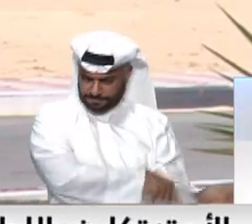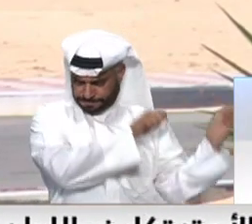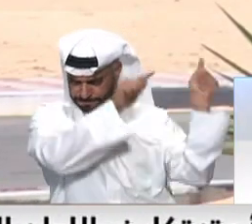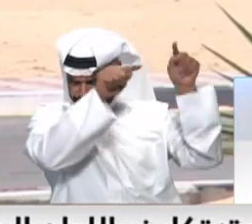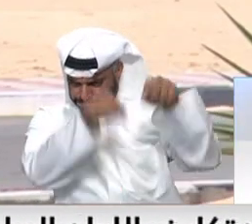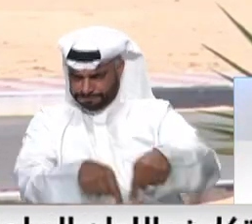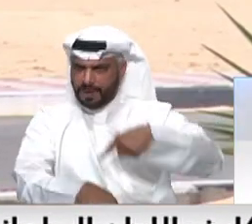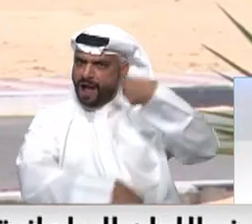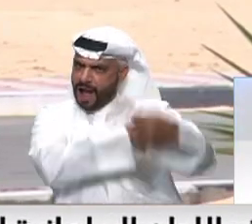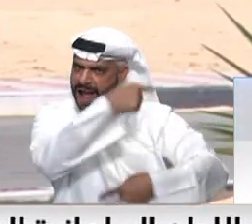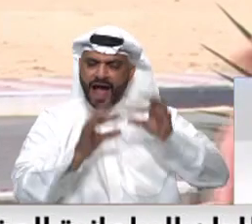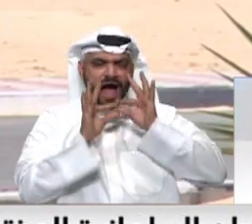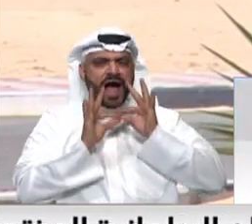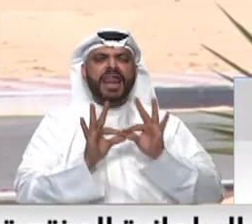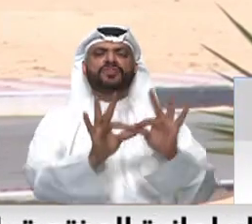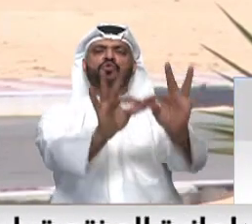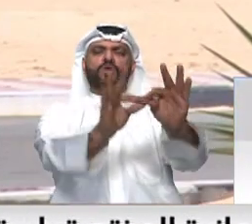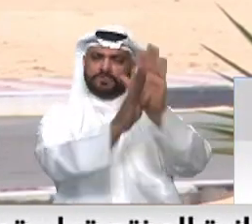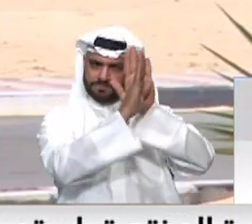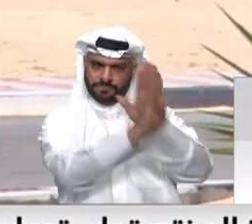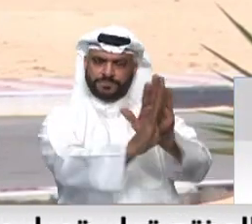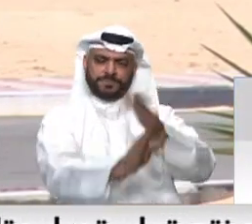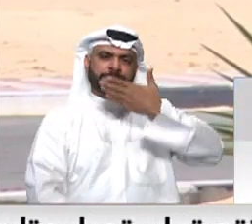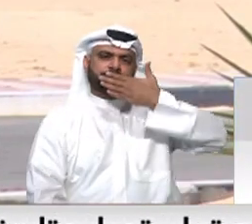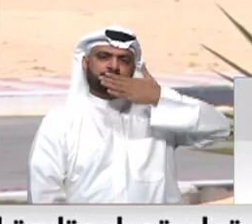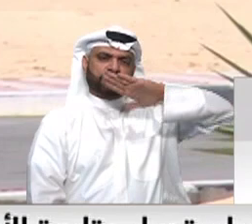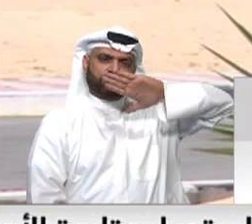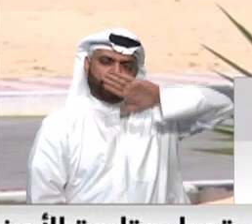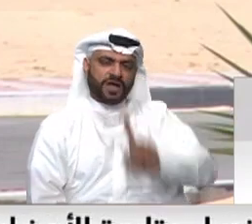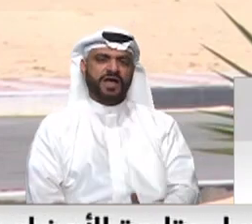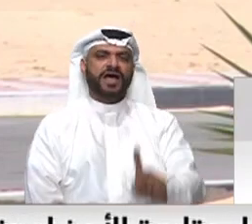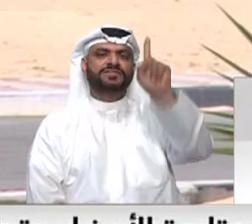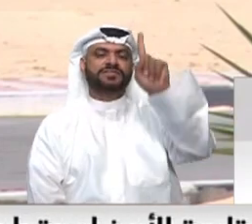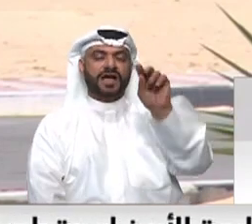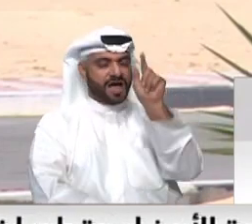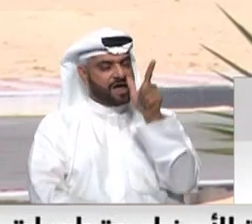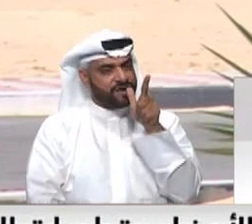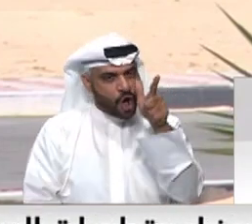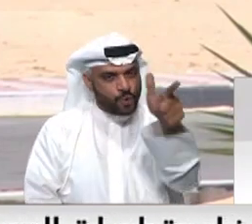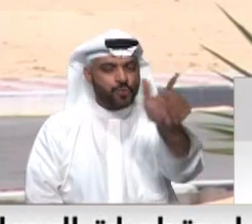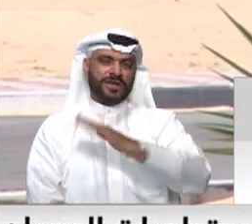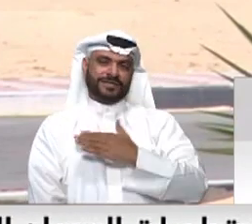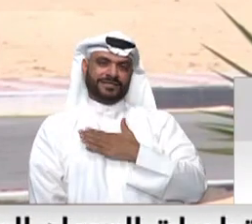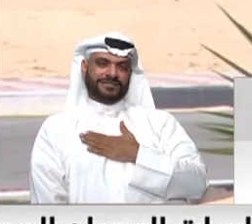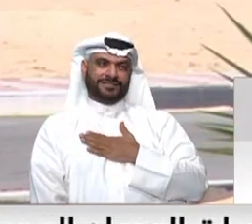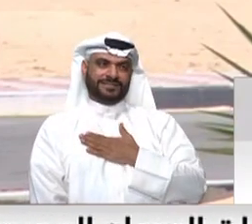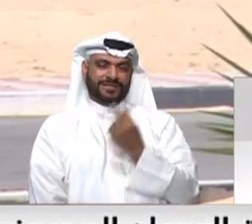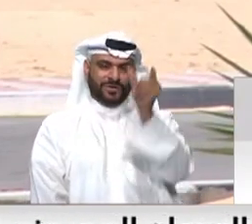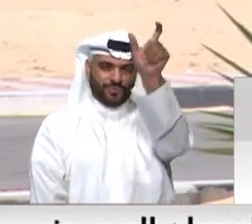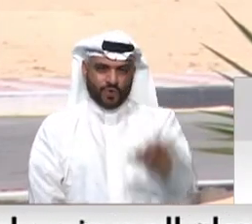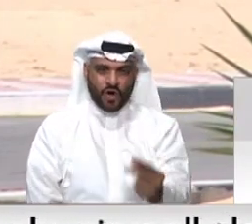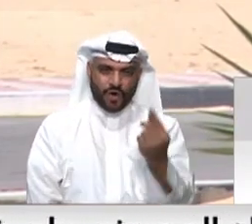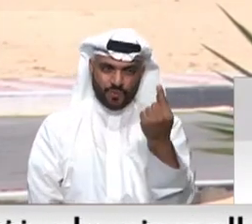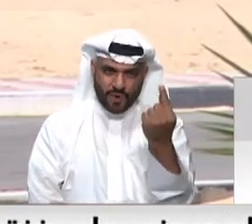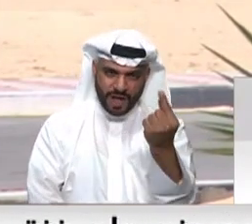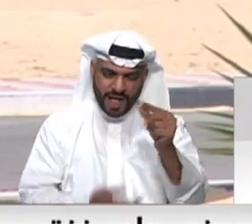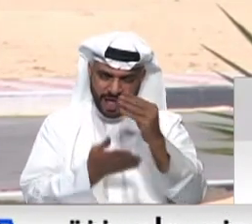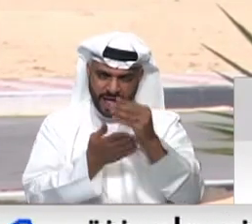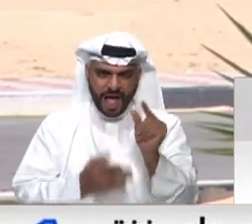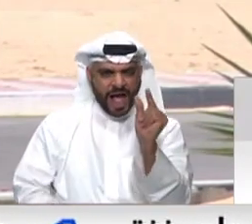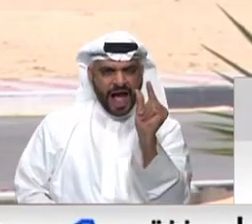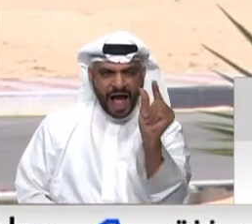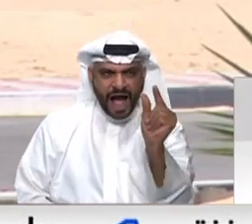الأزمات السابقة. ولله الحمد أود أن أذكر حالة فريدة